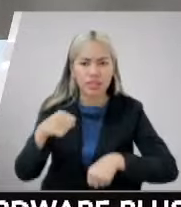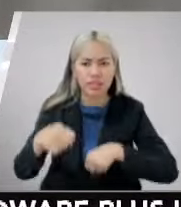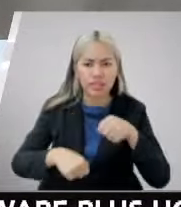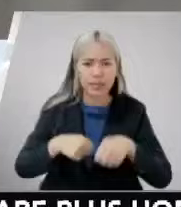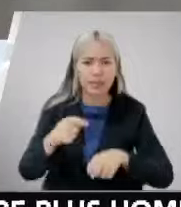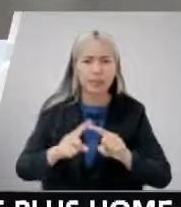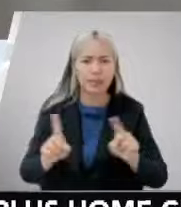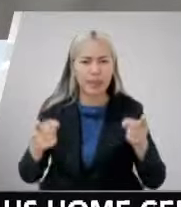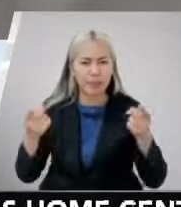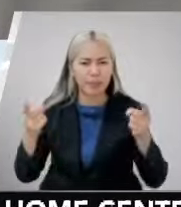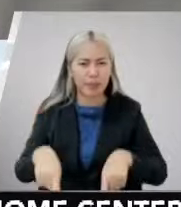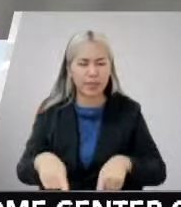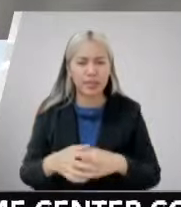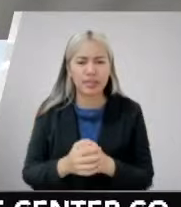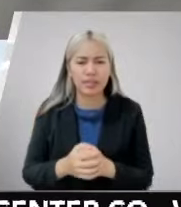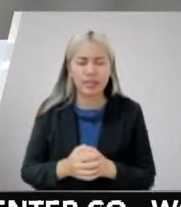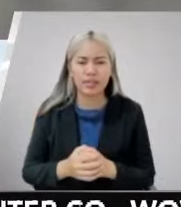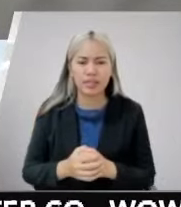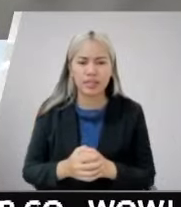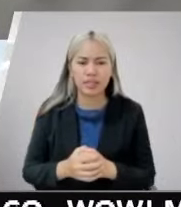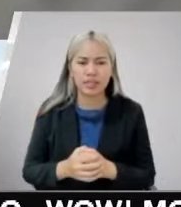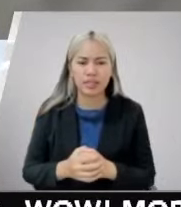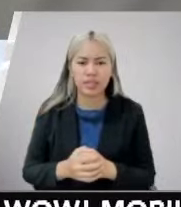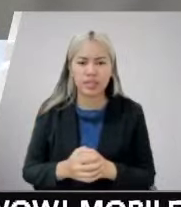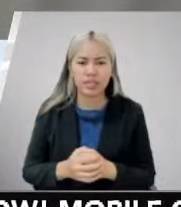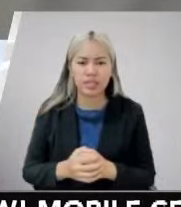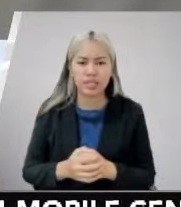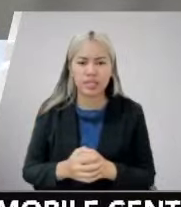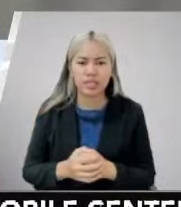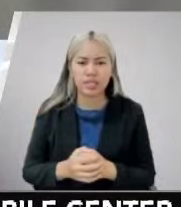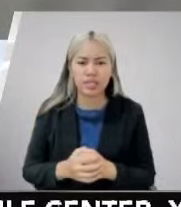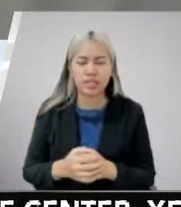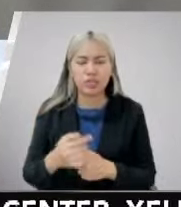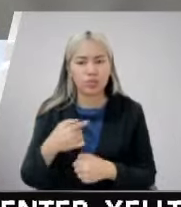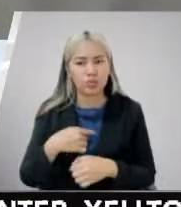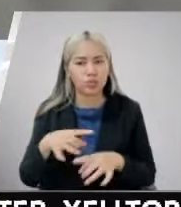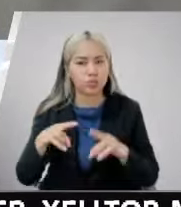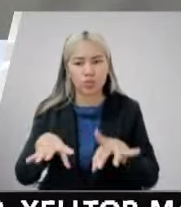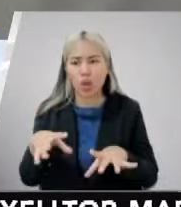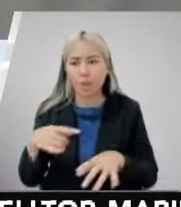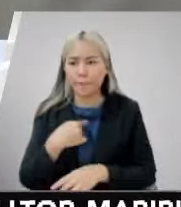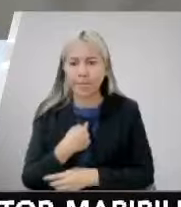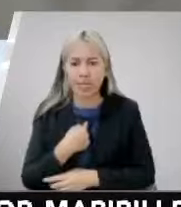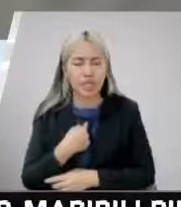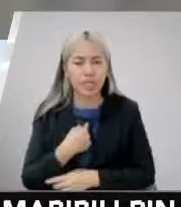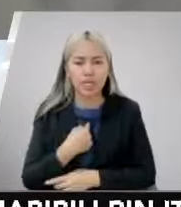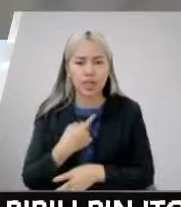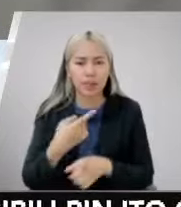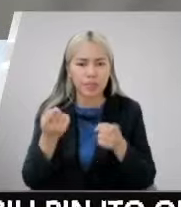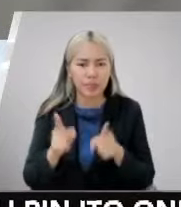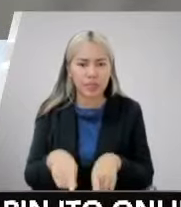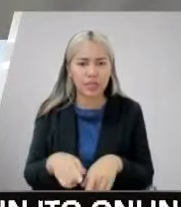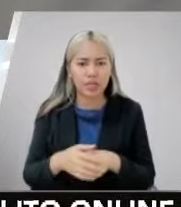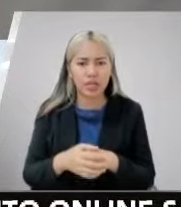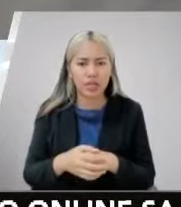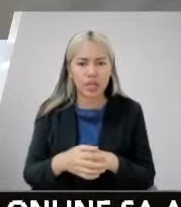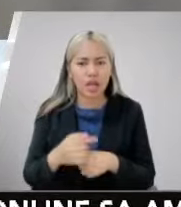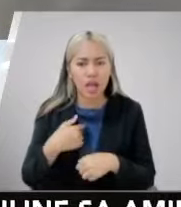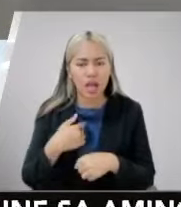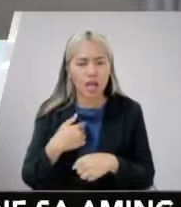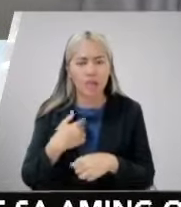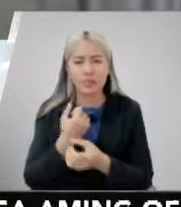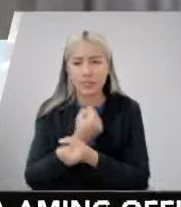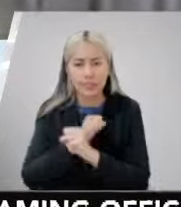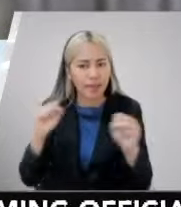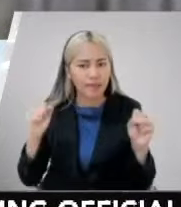accident and it really shook me. And honestly, I'm lucky to be here. Yan ang